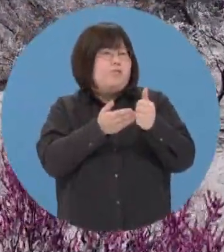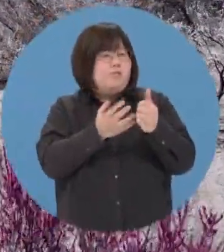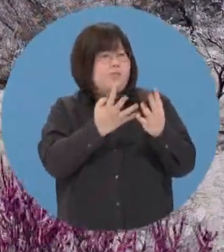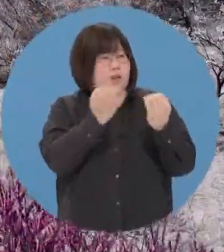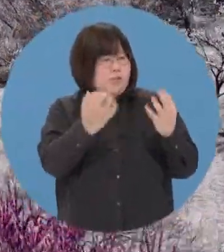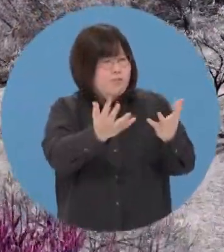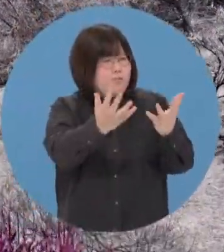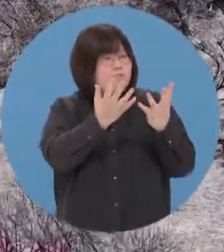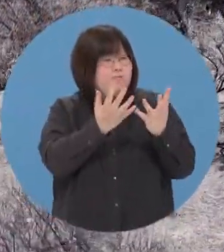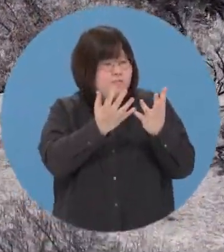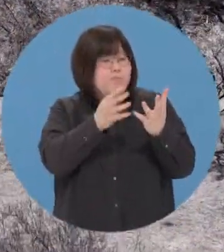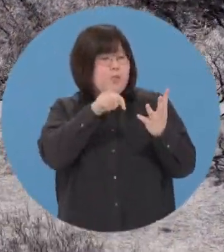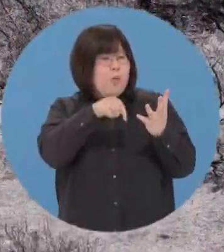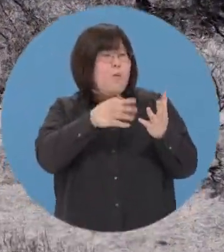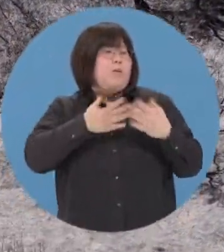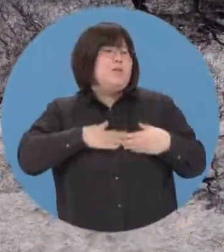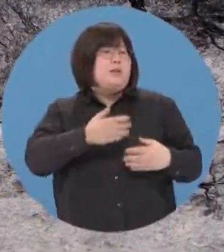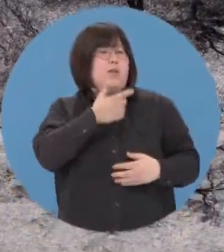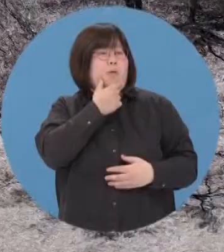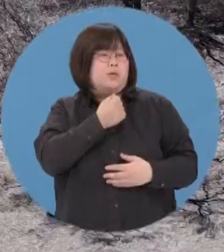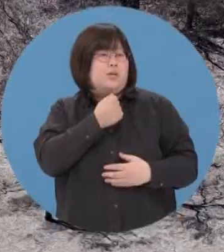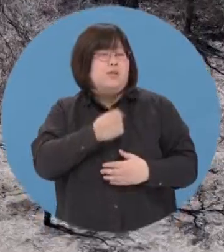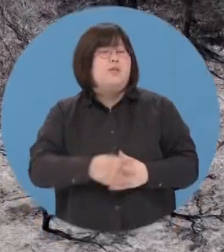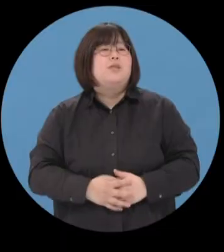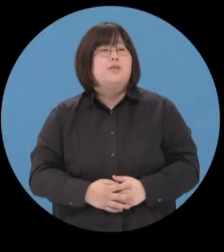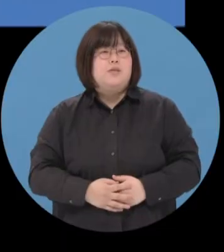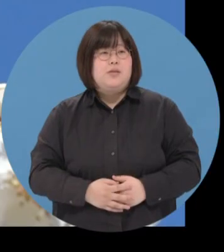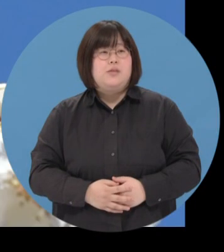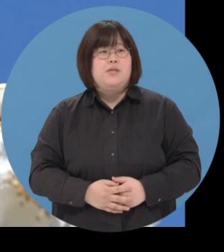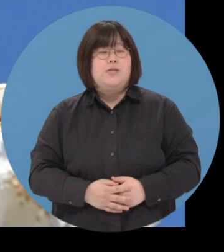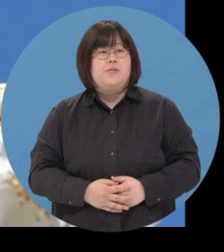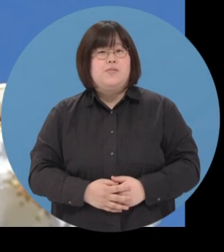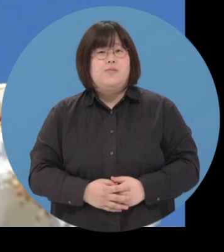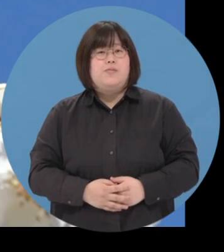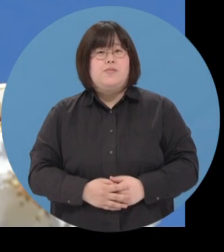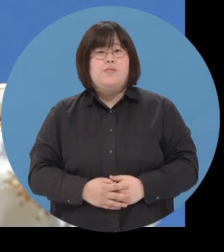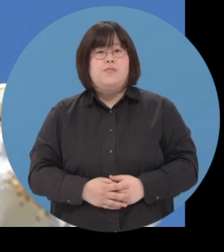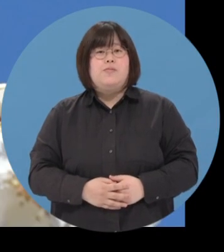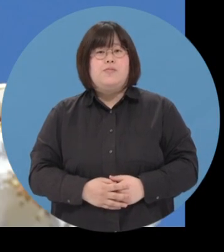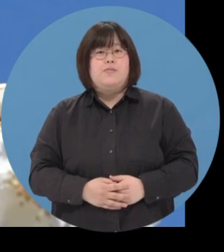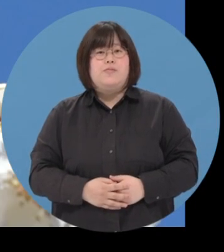て梅の里をもっと知っていただければと思います。